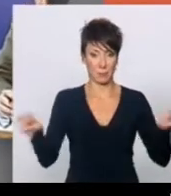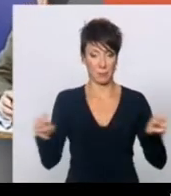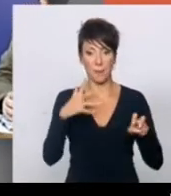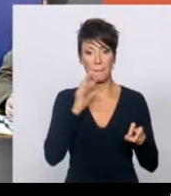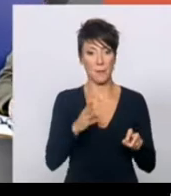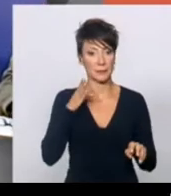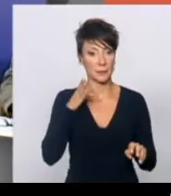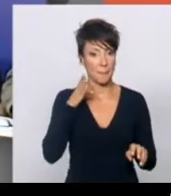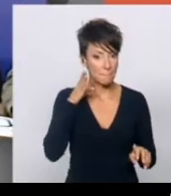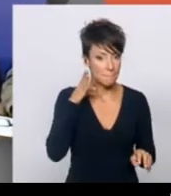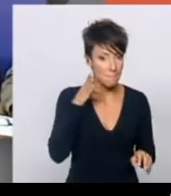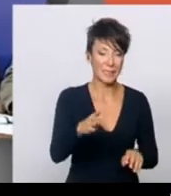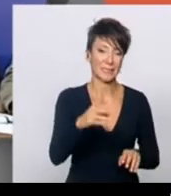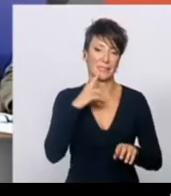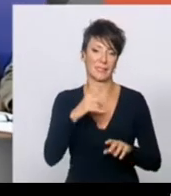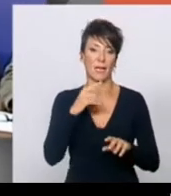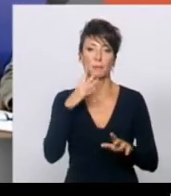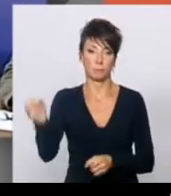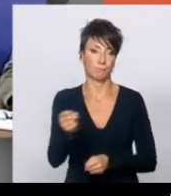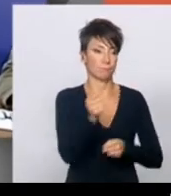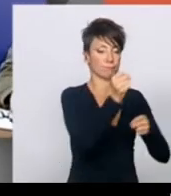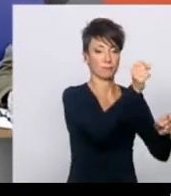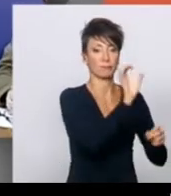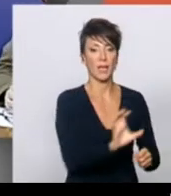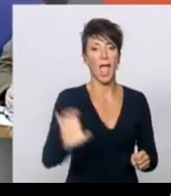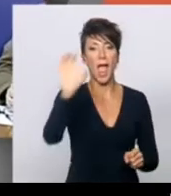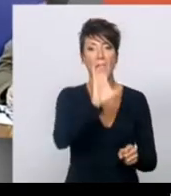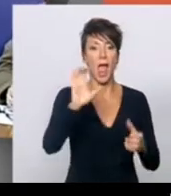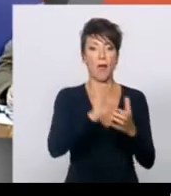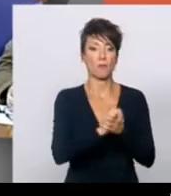γραφείο της Υπουργού Έφης Αξιόγλου, απομάκρυναν τη σημαία της Ευρωπαϊκής Ένωσης.